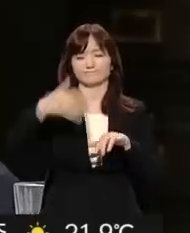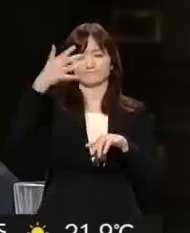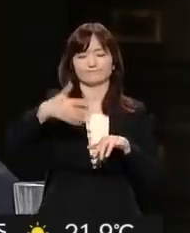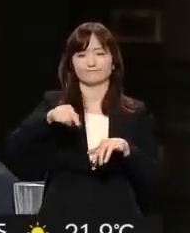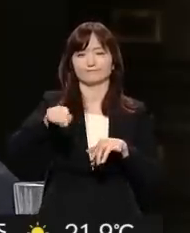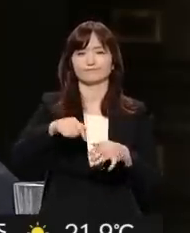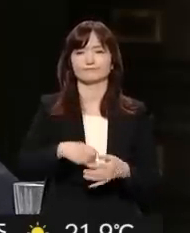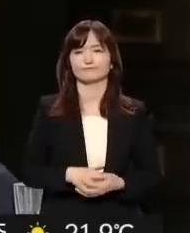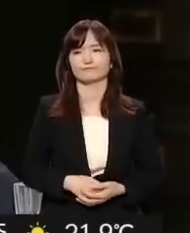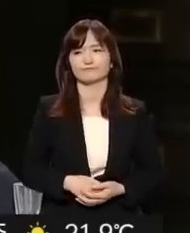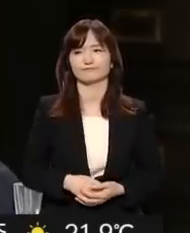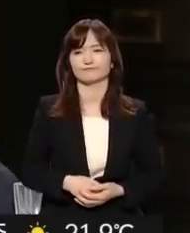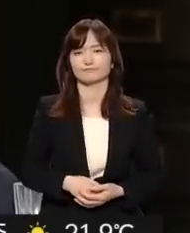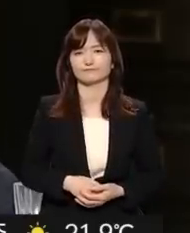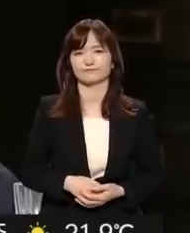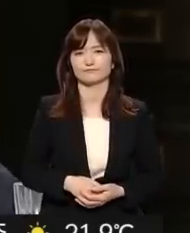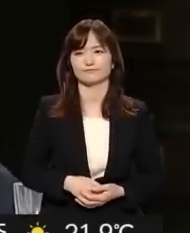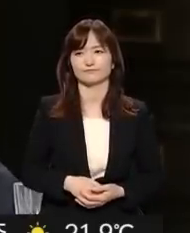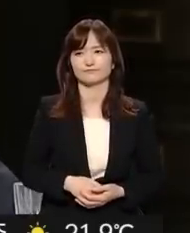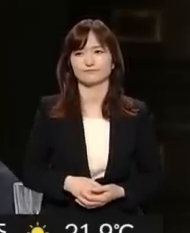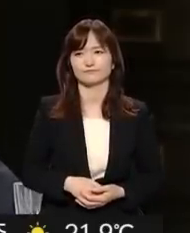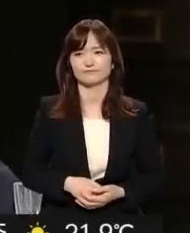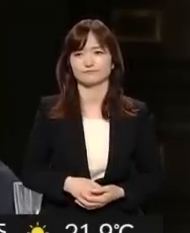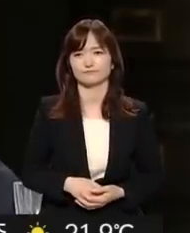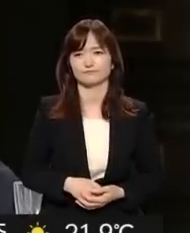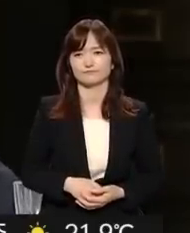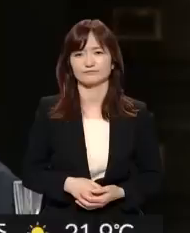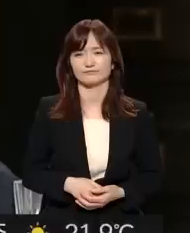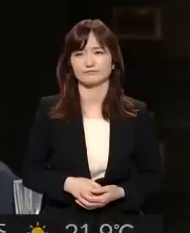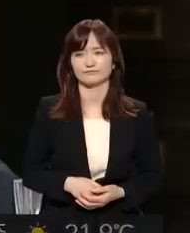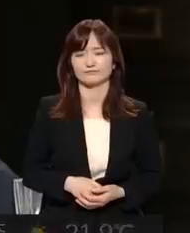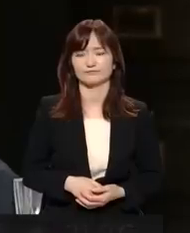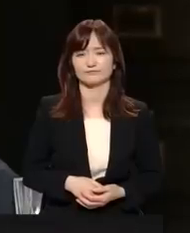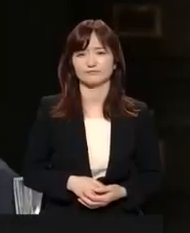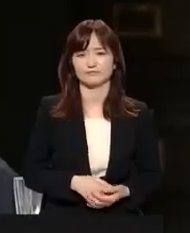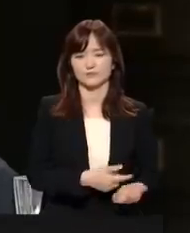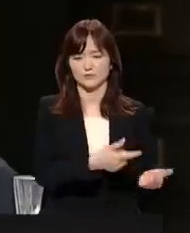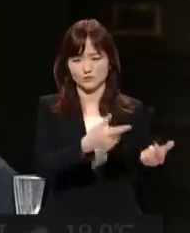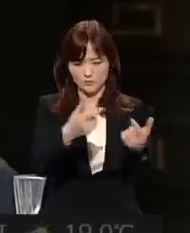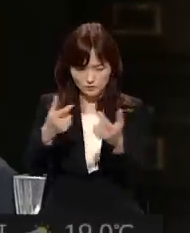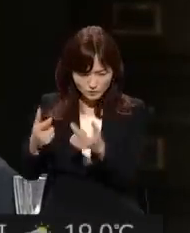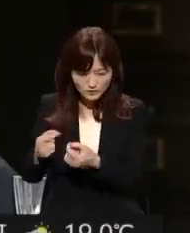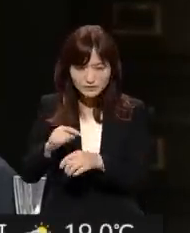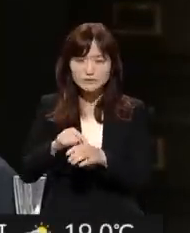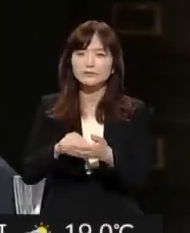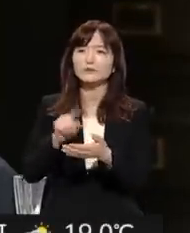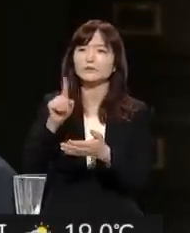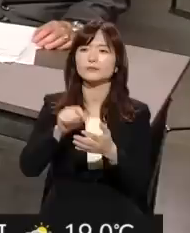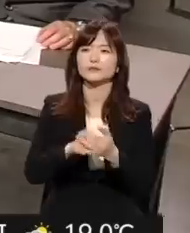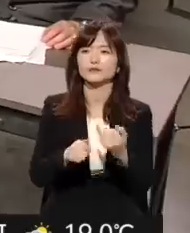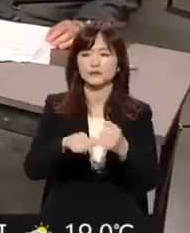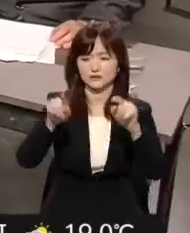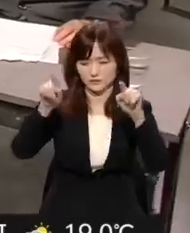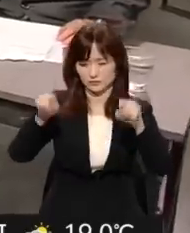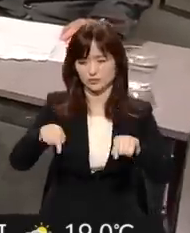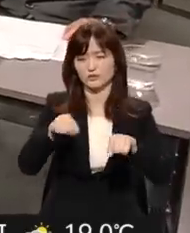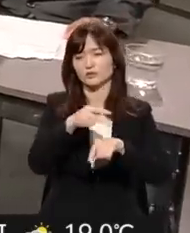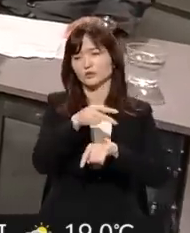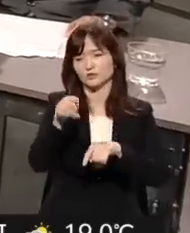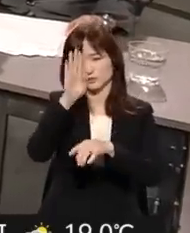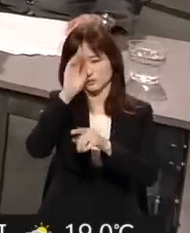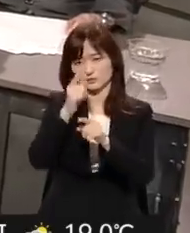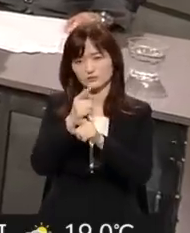여러분들은 이렇게 대동단계 이구동성일 수가 없어요 지금. 네, 이혼이 치료다 뭐 이런 말씀을 해주시는데